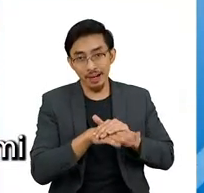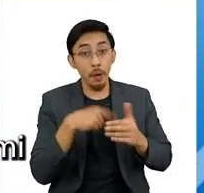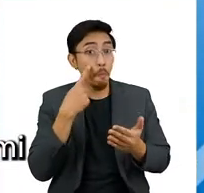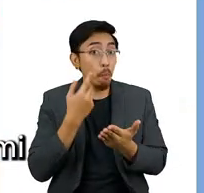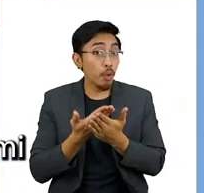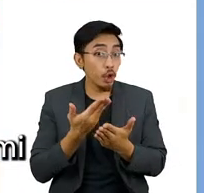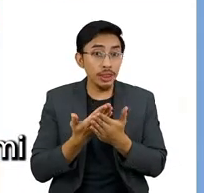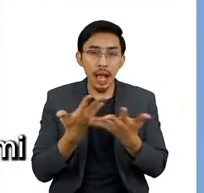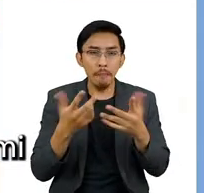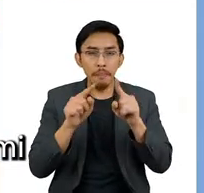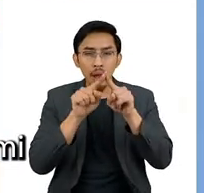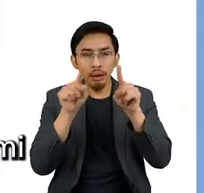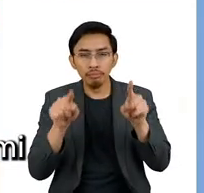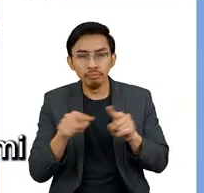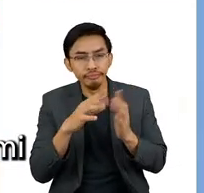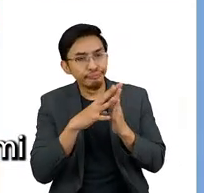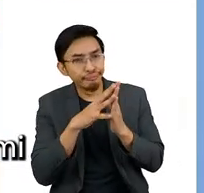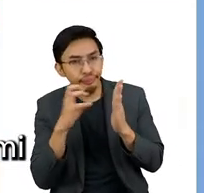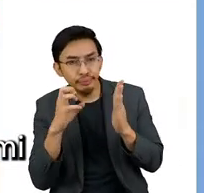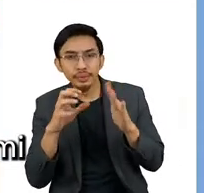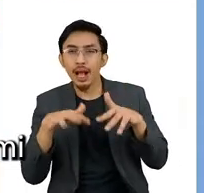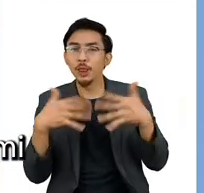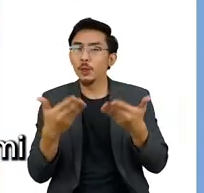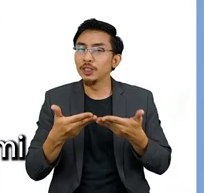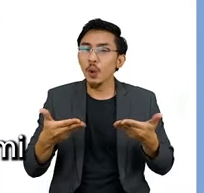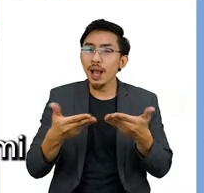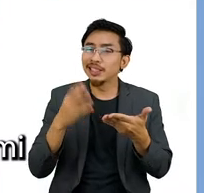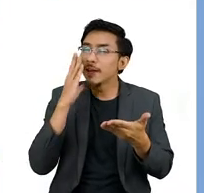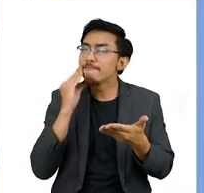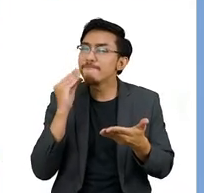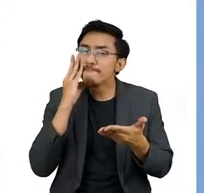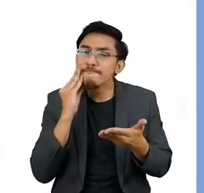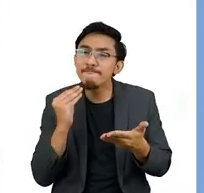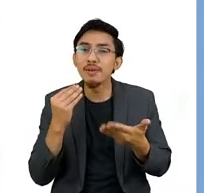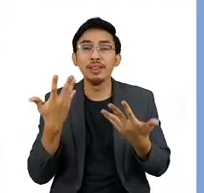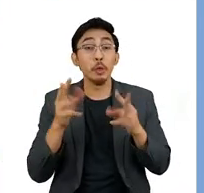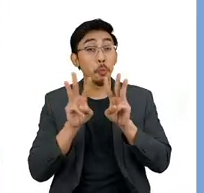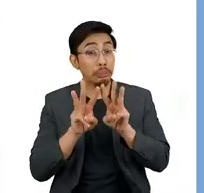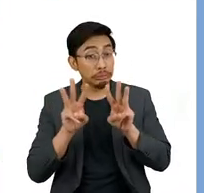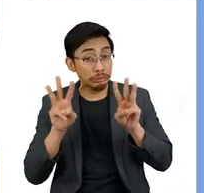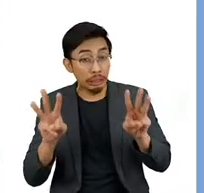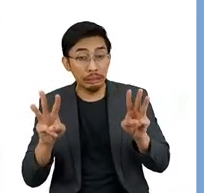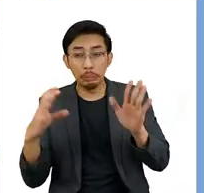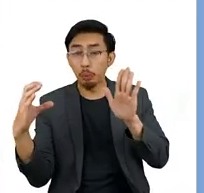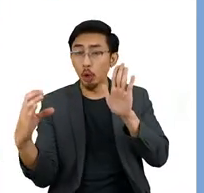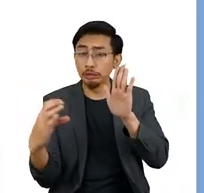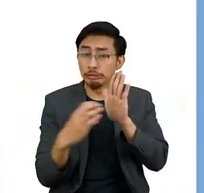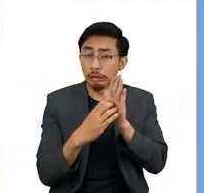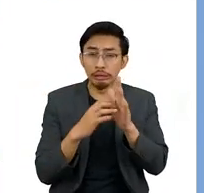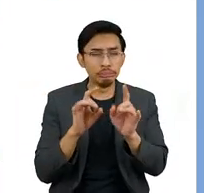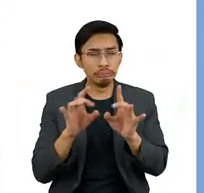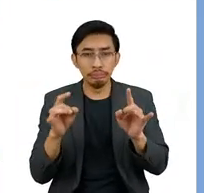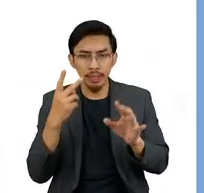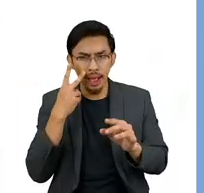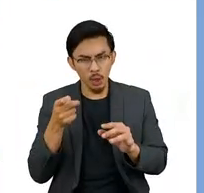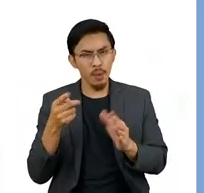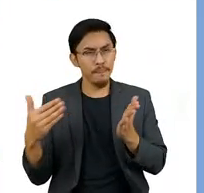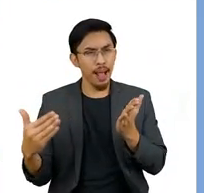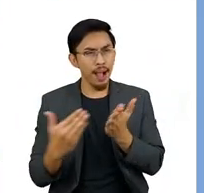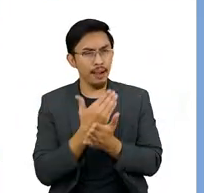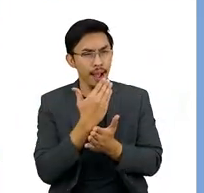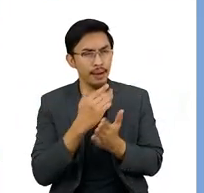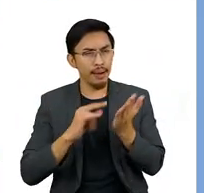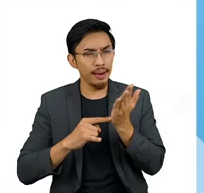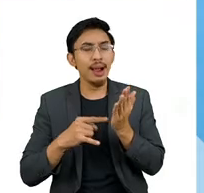barang bukti dapat berupa tangkapan layar atas situasi yang dialami atau Hai lautan ke postingan yang sudah melakukan pelanggaran